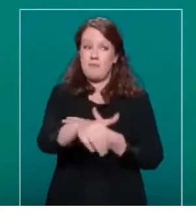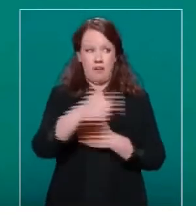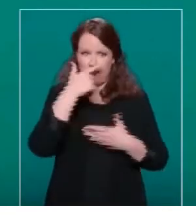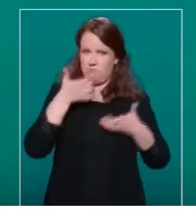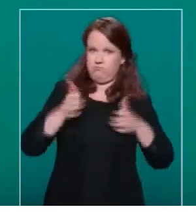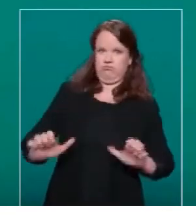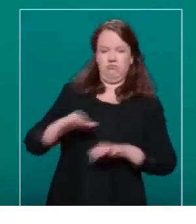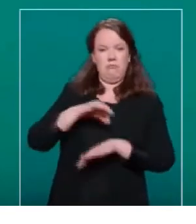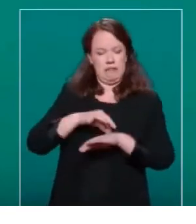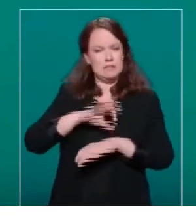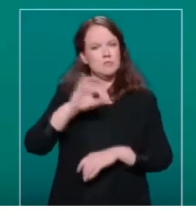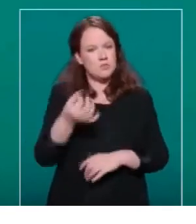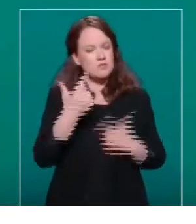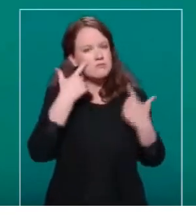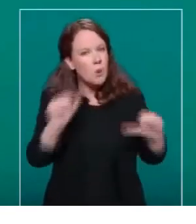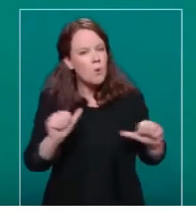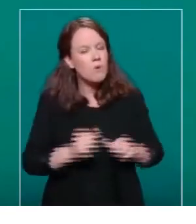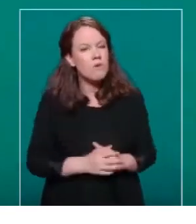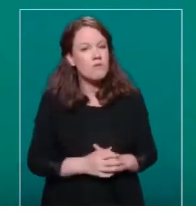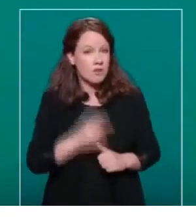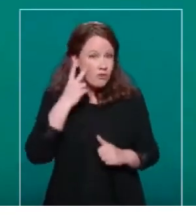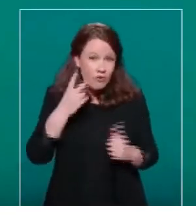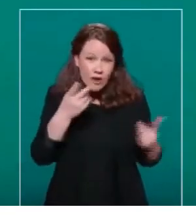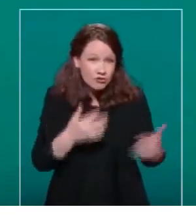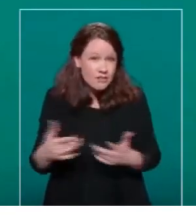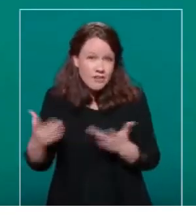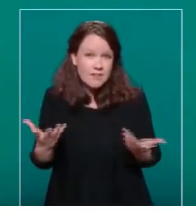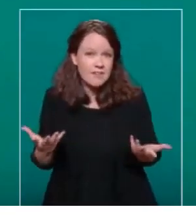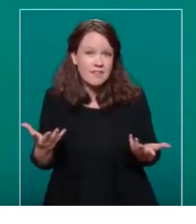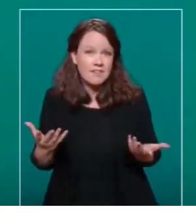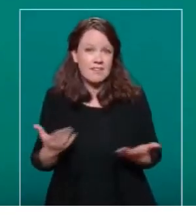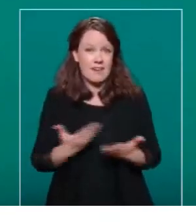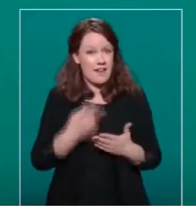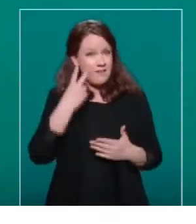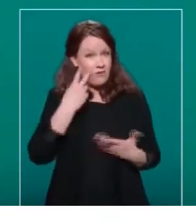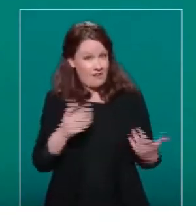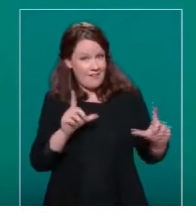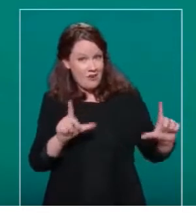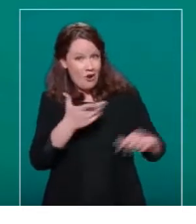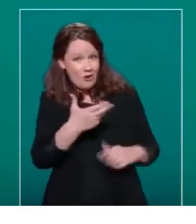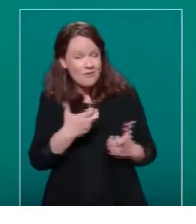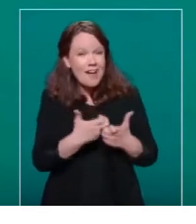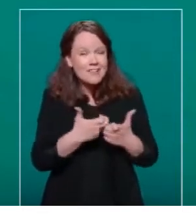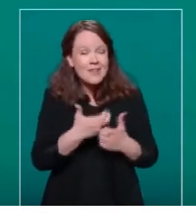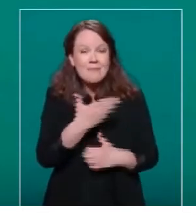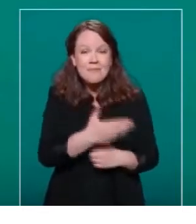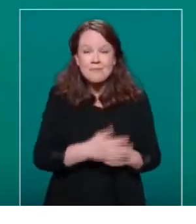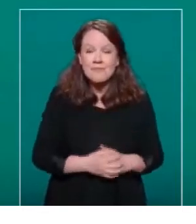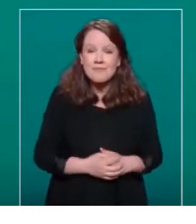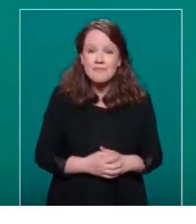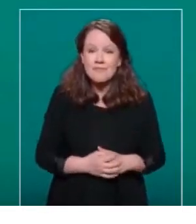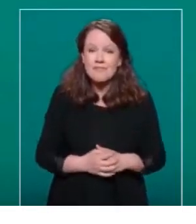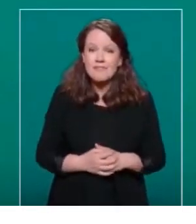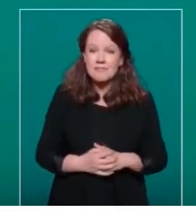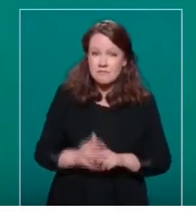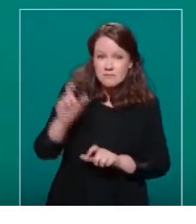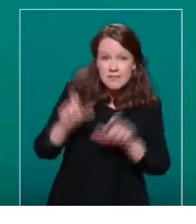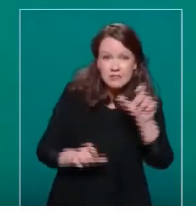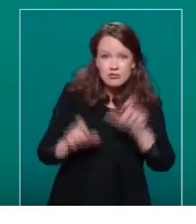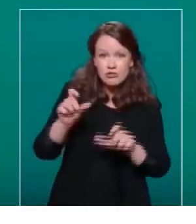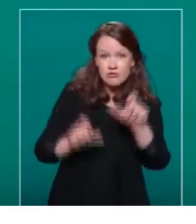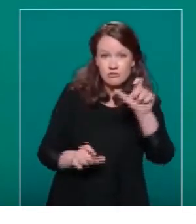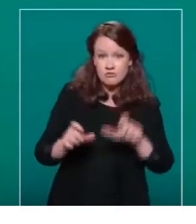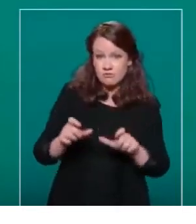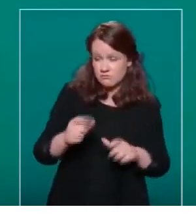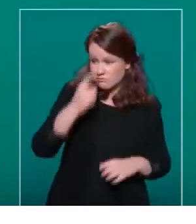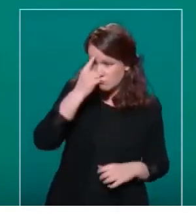efficacité, elle est dans les chiffres que vous voyez à cet instant à votre écran et dans la mortalité en particulier de nos